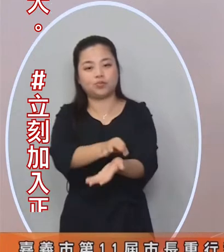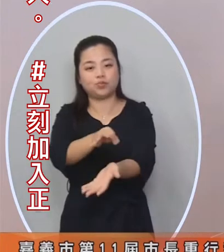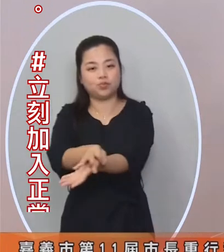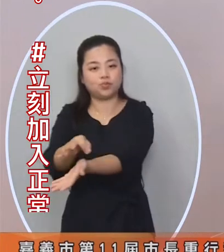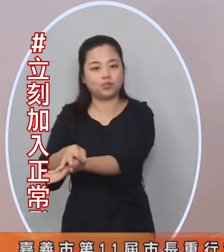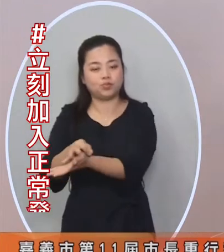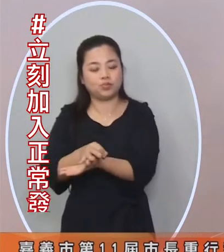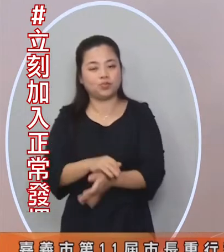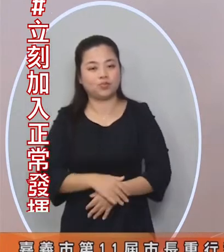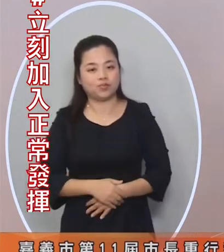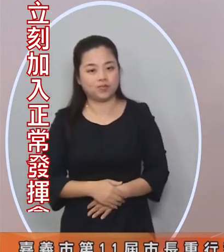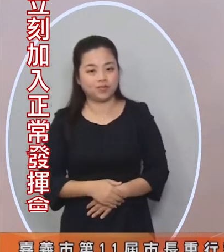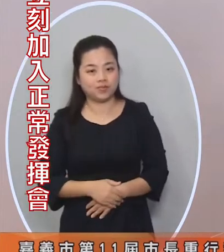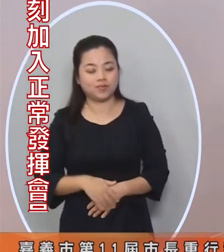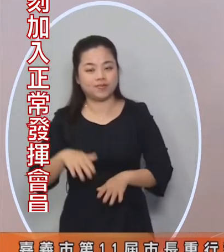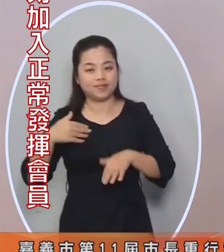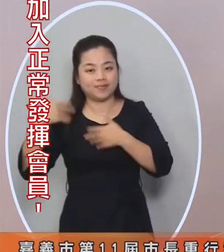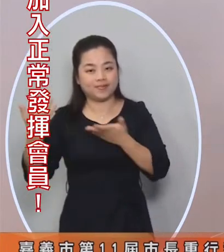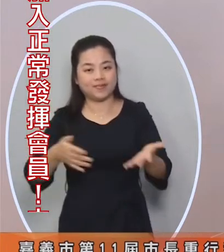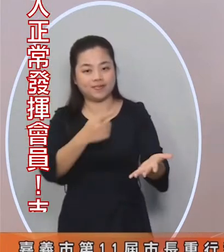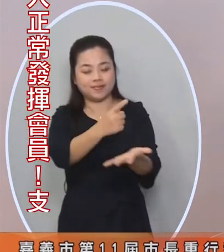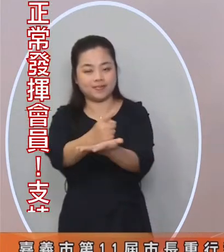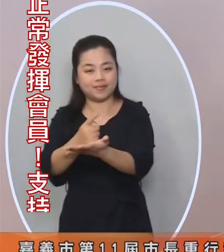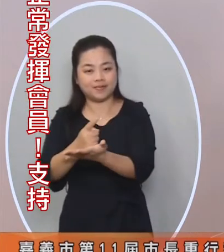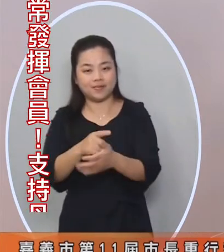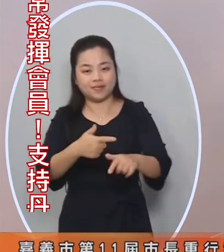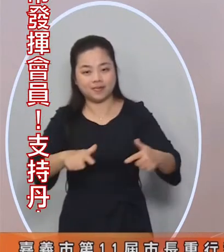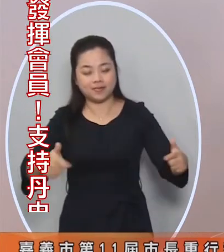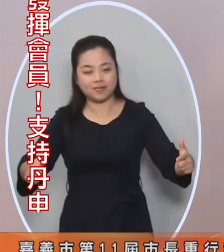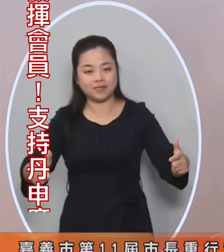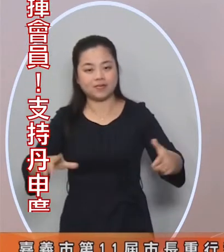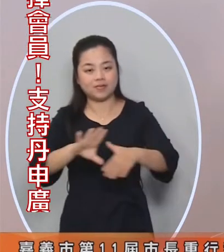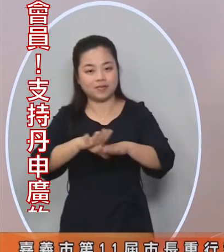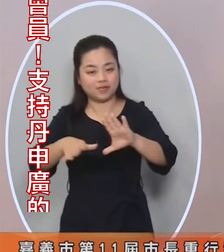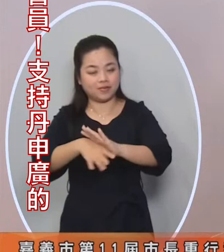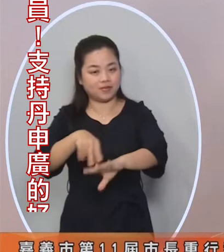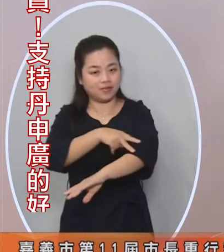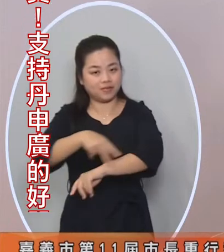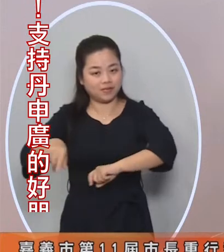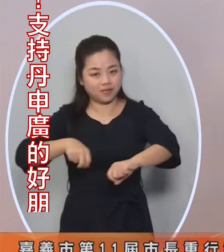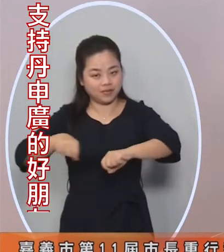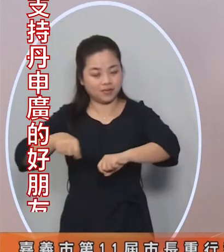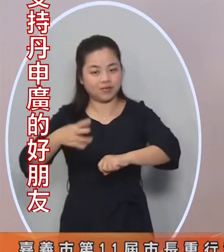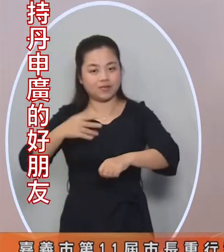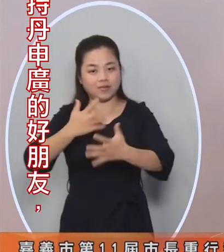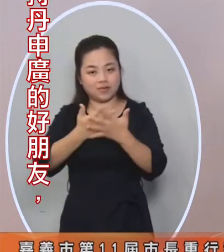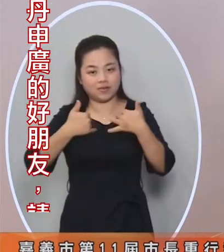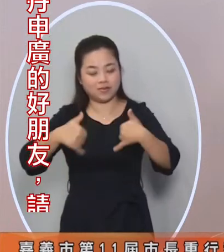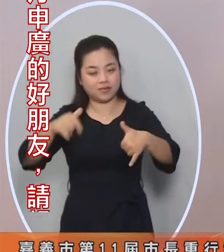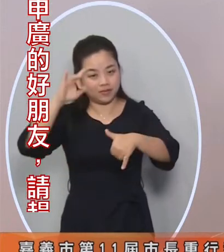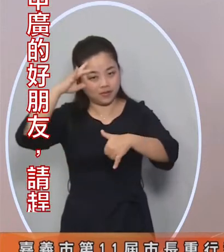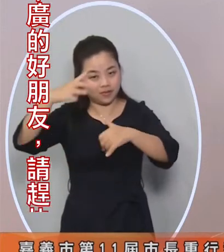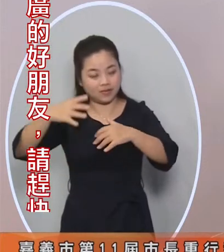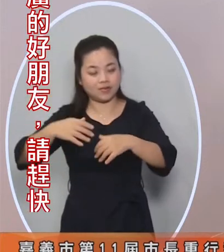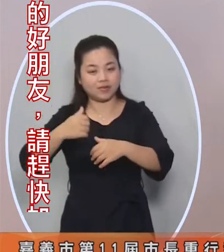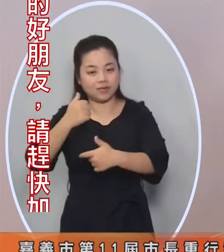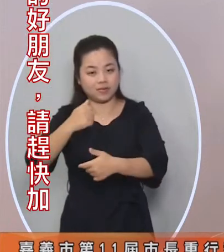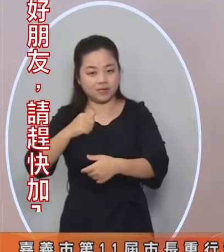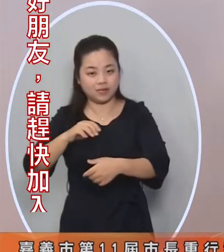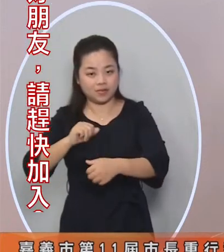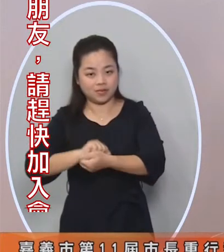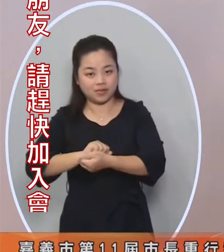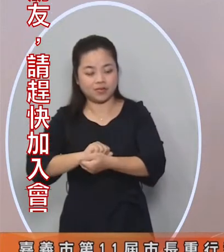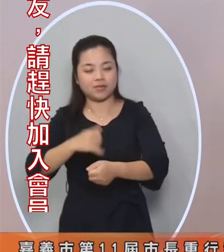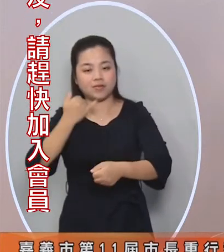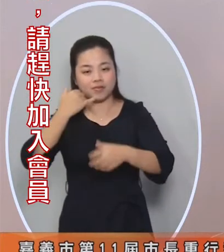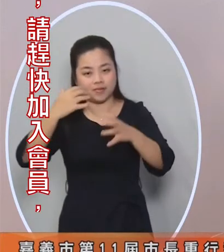廉、经济实惠，欢迎各式文化创意设计者与网络媒体创作者来嘉义市成立工